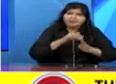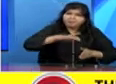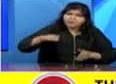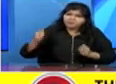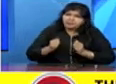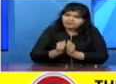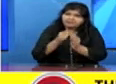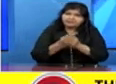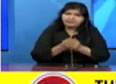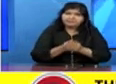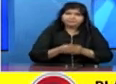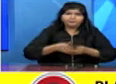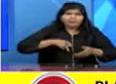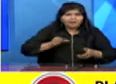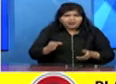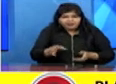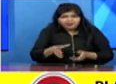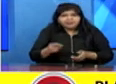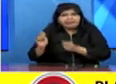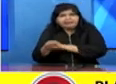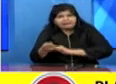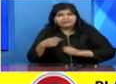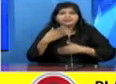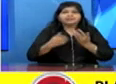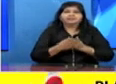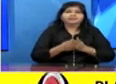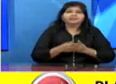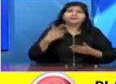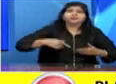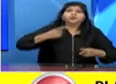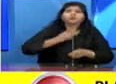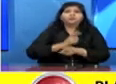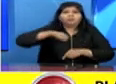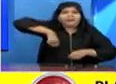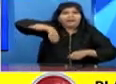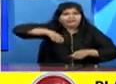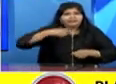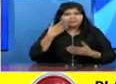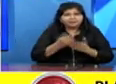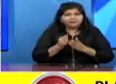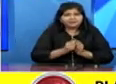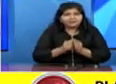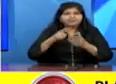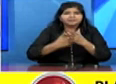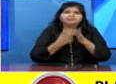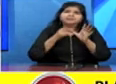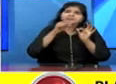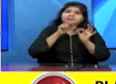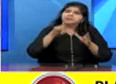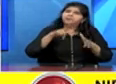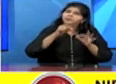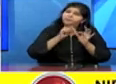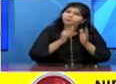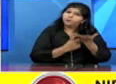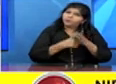साथ बोर्ड गेम्स और क्रिकेट खेल रहे हैं, किचन में नई नई डिशेज बना रहे हैं। जबलपुर की निरुपमा हरसई